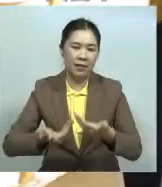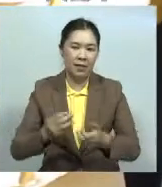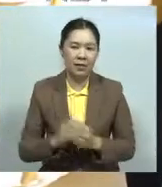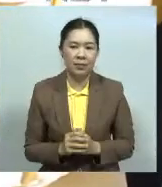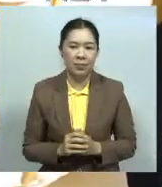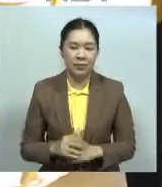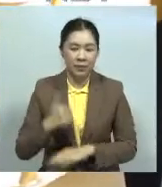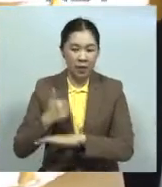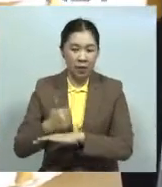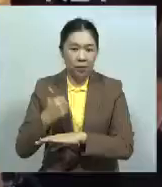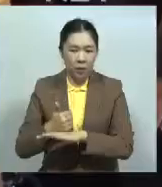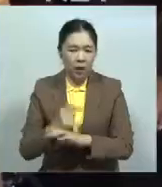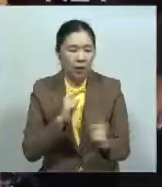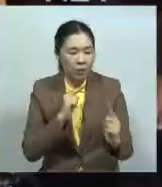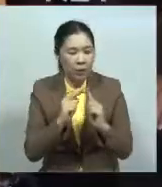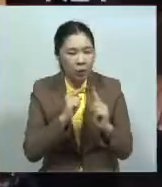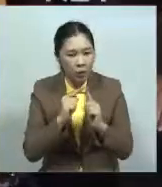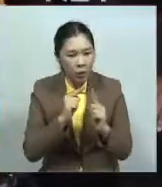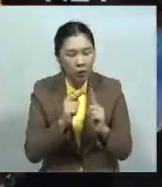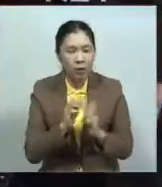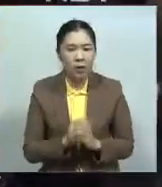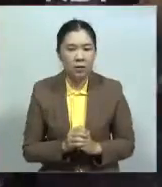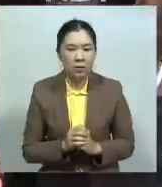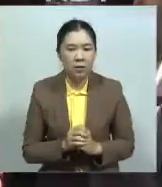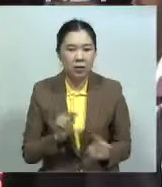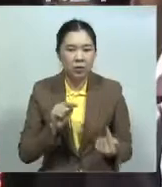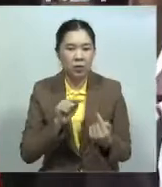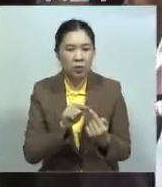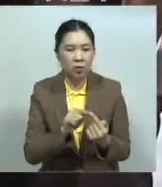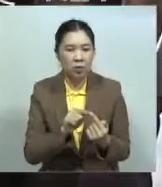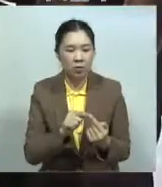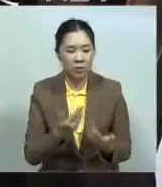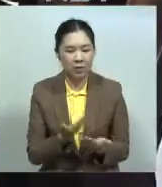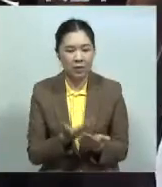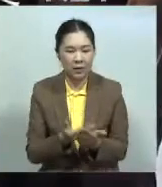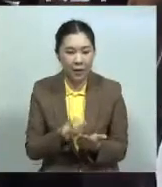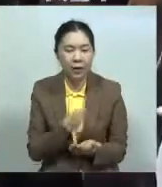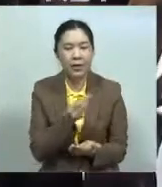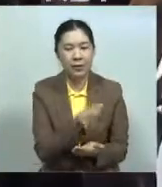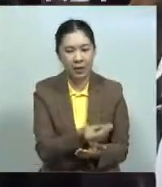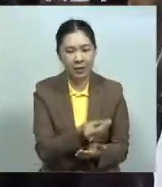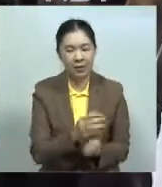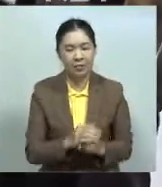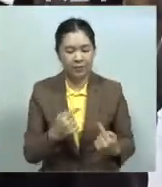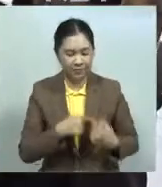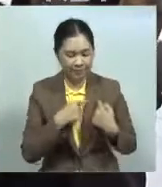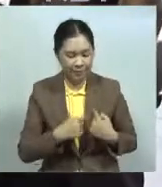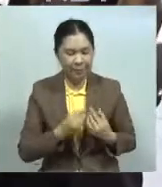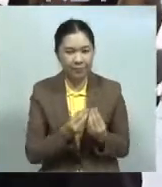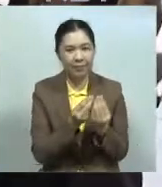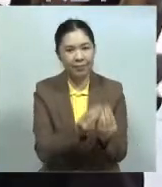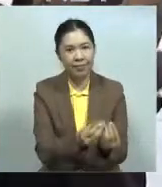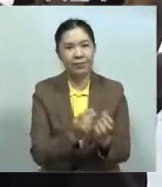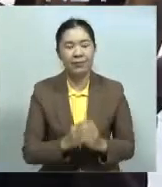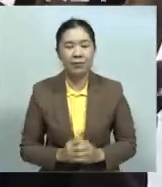ราชการจังหวัดราชบุรีได้พูดคุยถึงความคืบหน้าคดีความพร้อมมอบเงินจำนวนหนึ่งให้นะคะเพื่อเป็นขวัญและกำลังใ